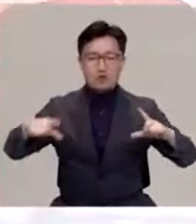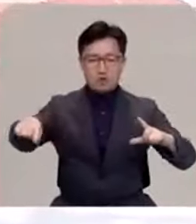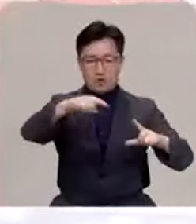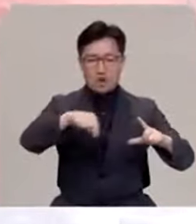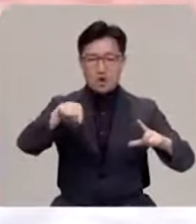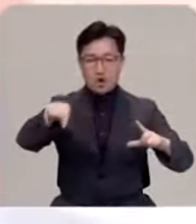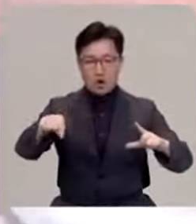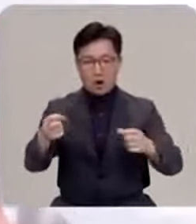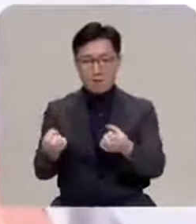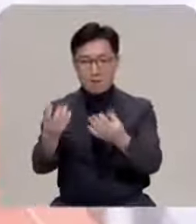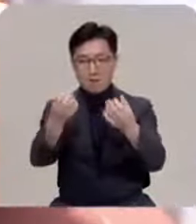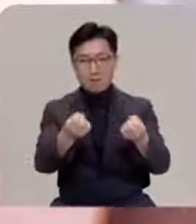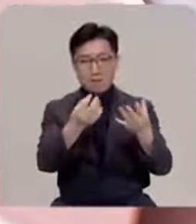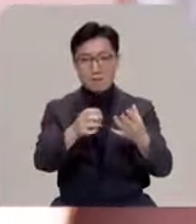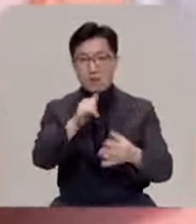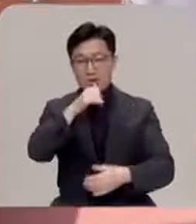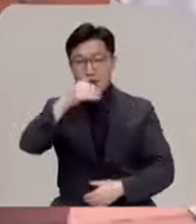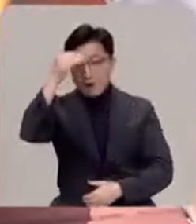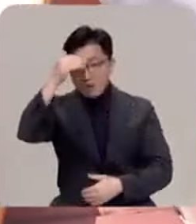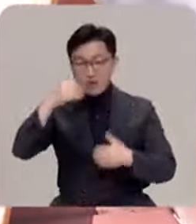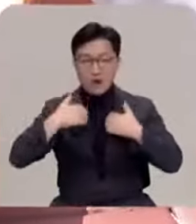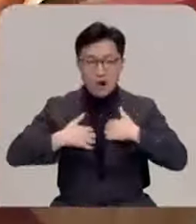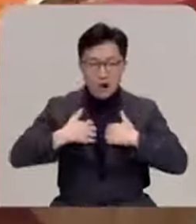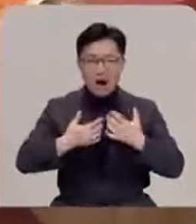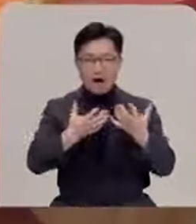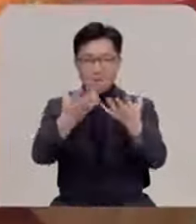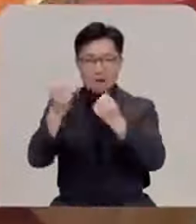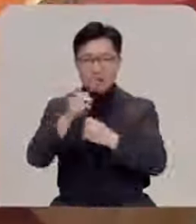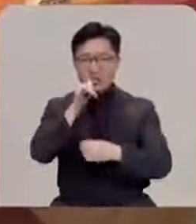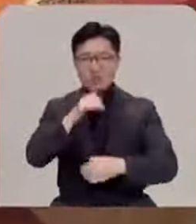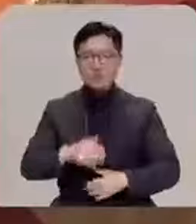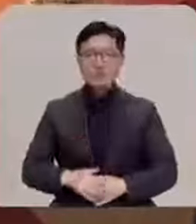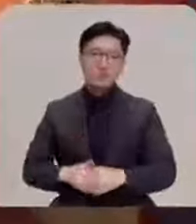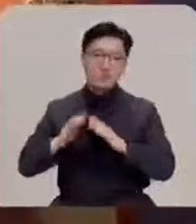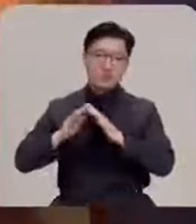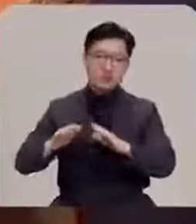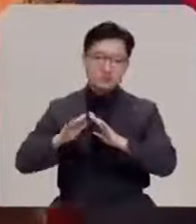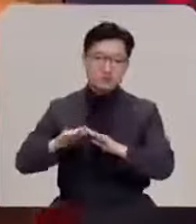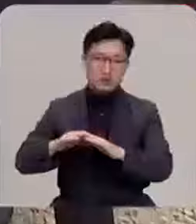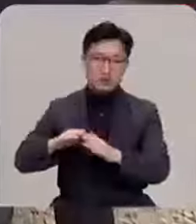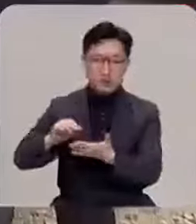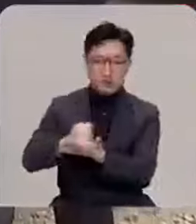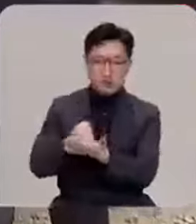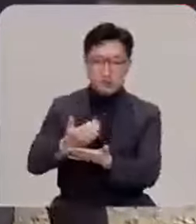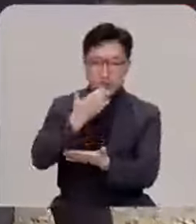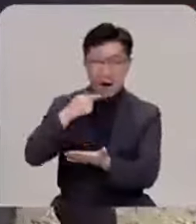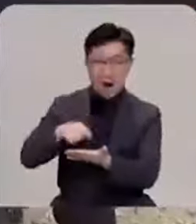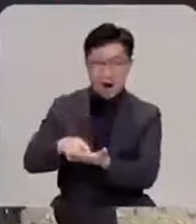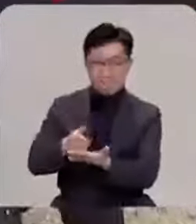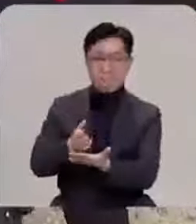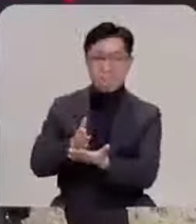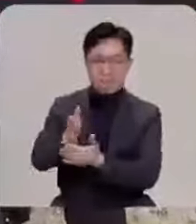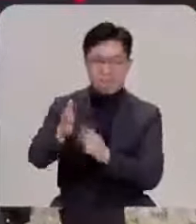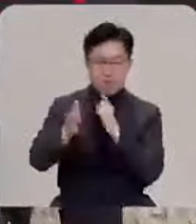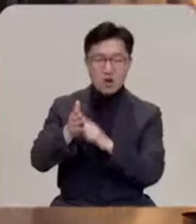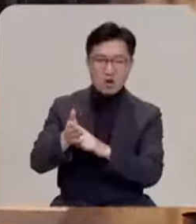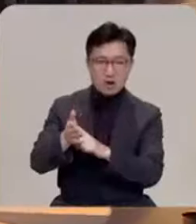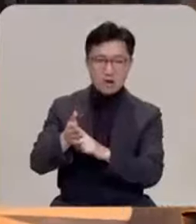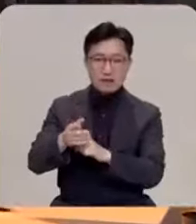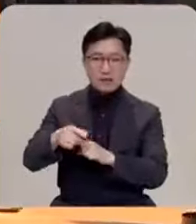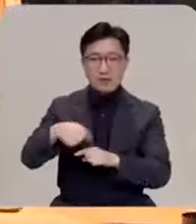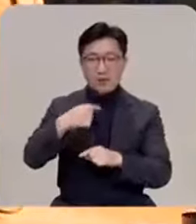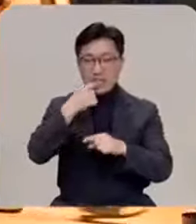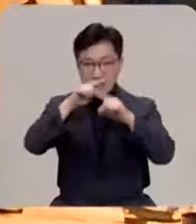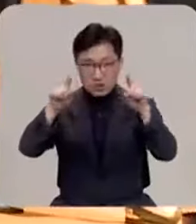볼거리와 즐길거리가 풍성한 축제들이 열립니다. 전주 비빔밥 축제처럼 전주를 대표하는 음식,